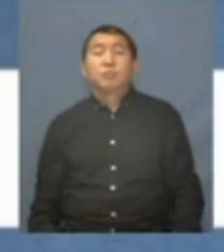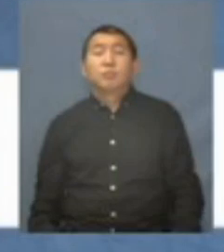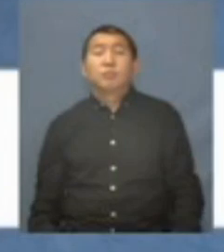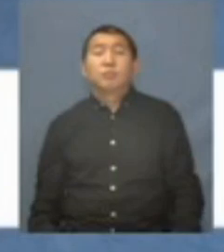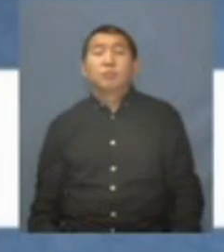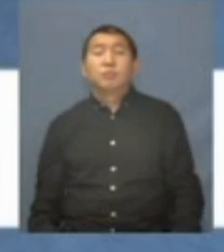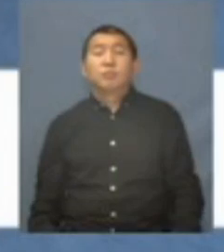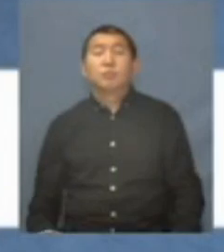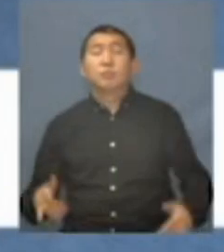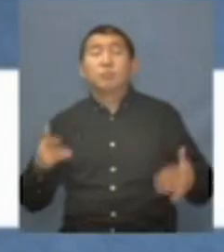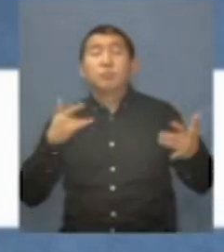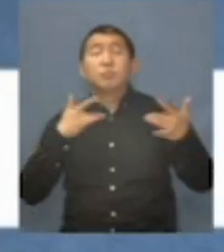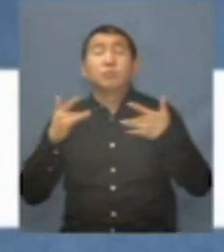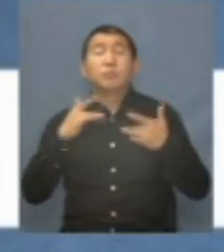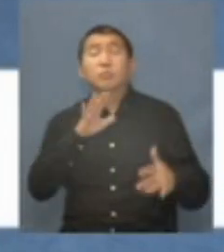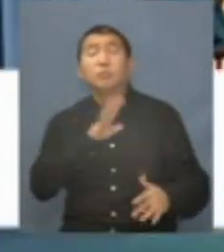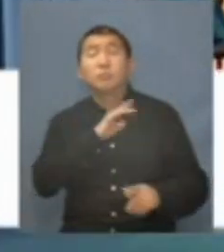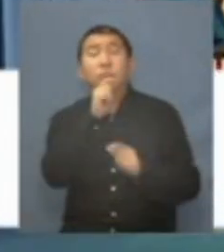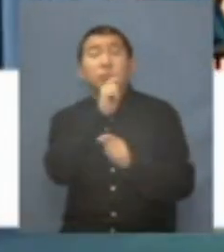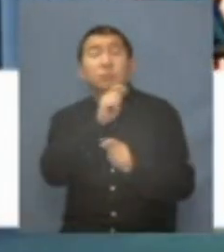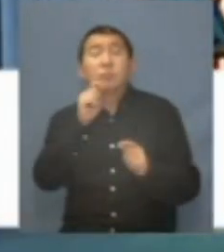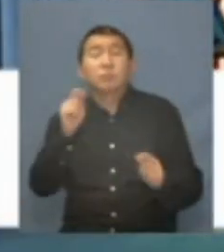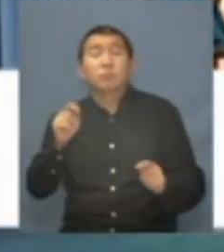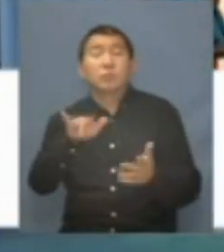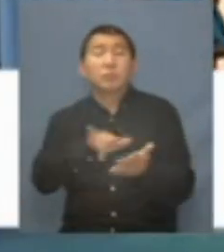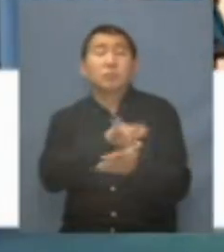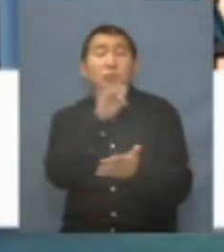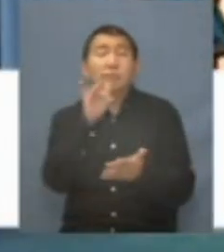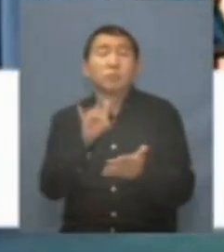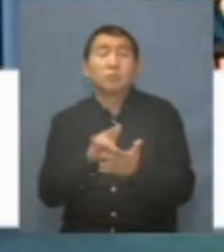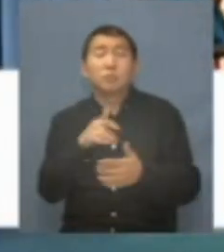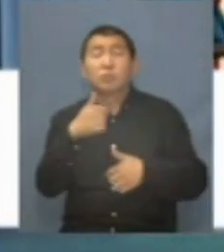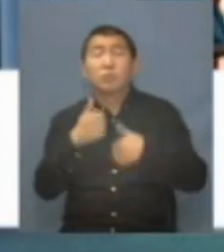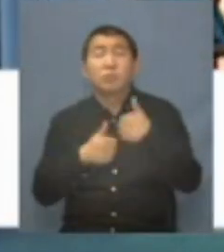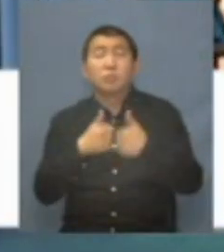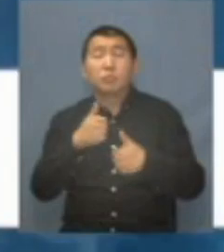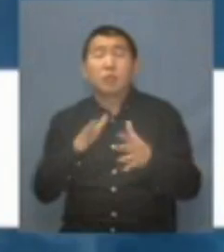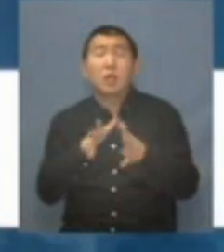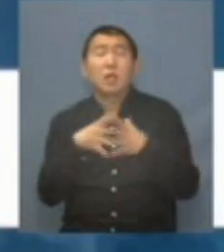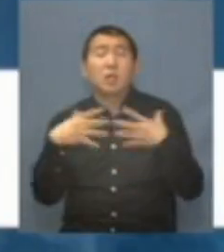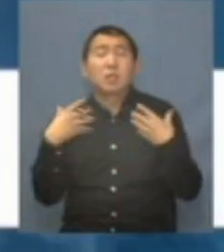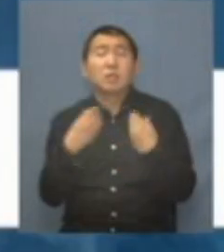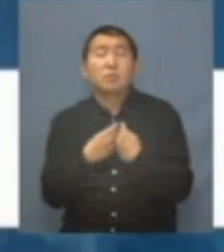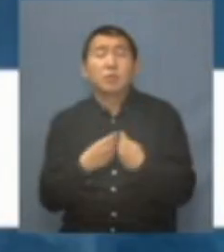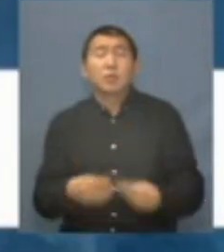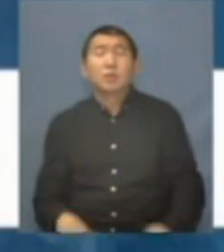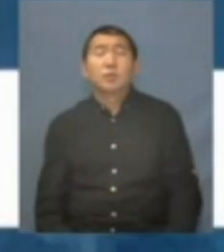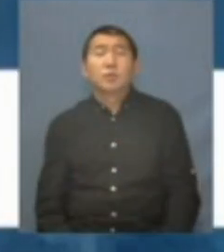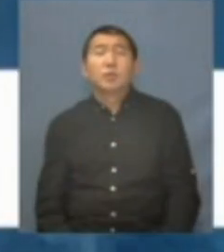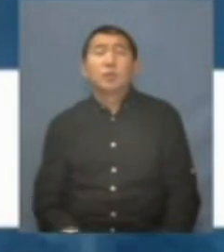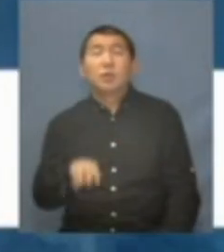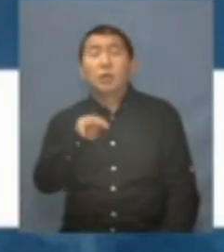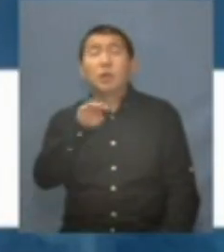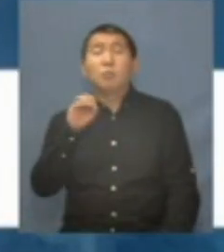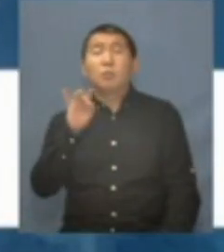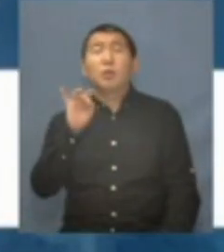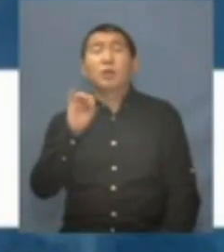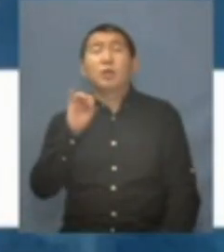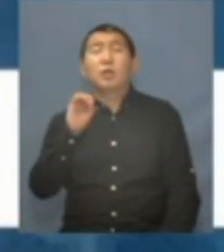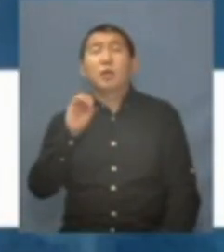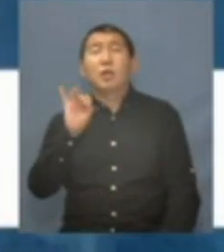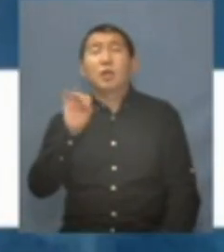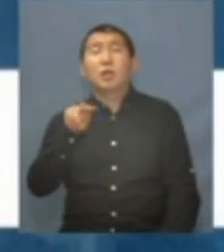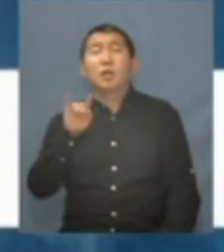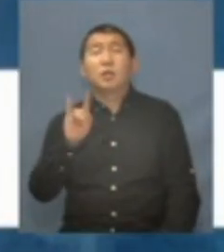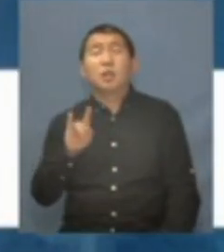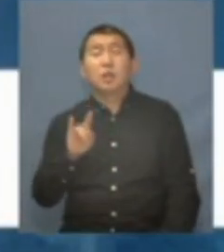В рамках концерта были награждены победители городского конкурса «Мерейлі отбасы». Такие мероприятия способствуют продвижению